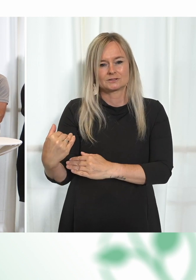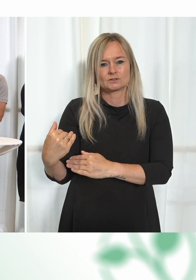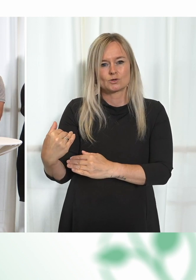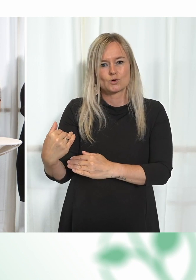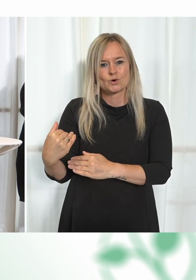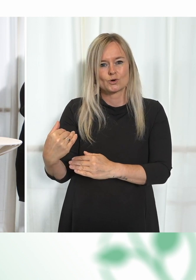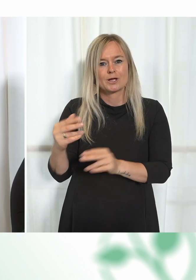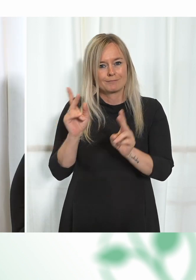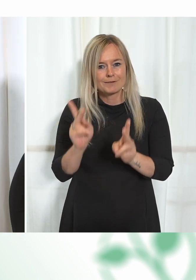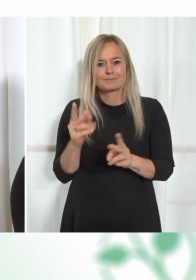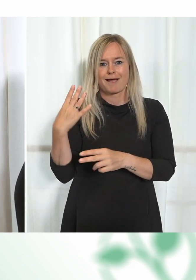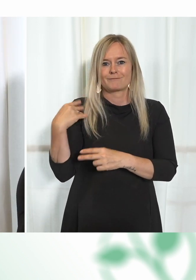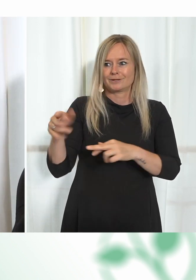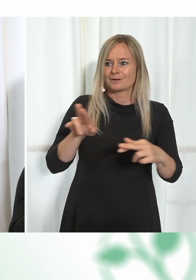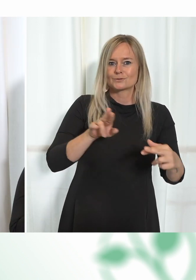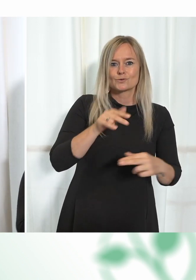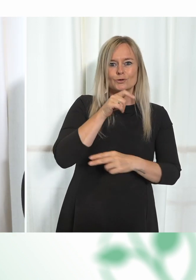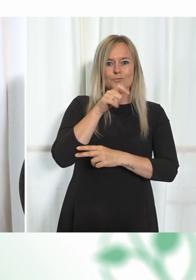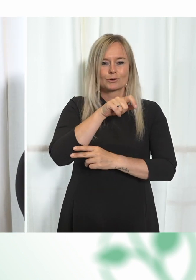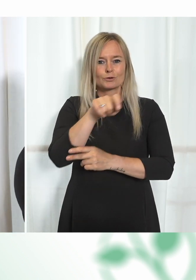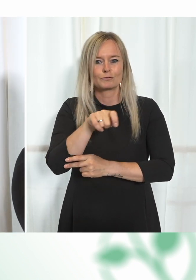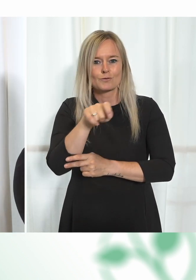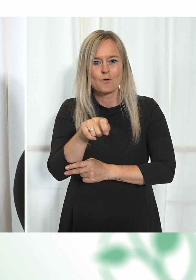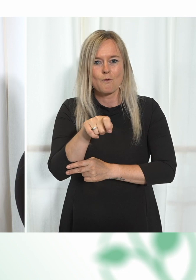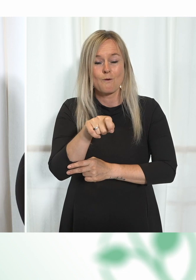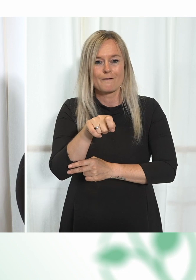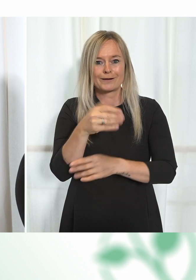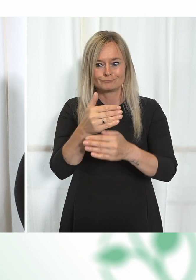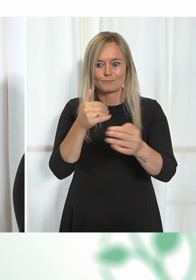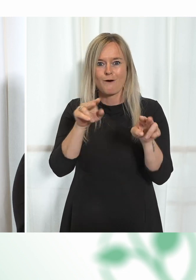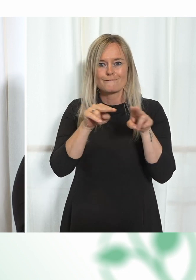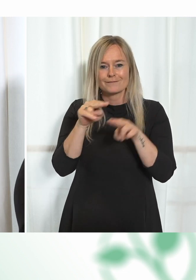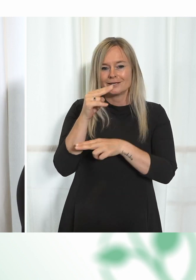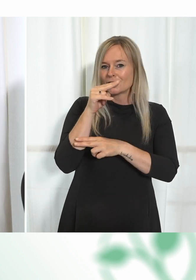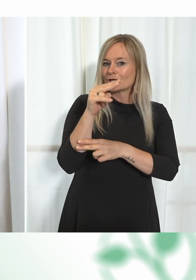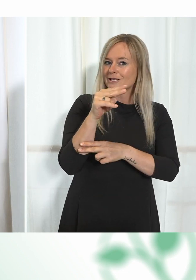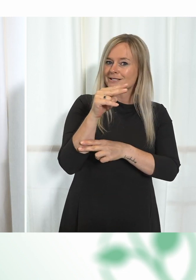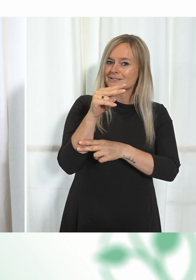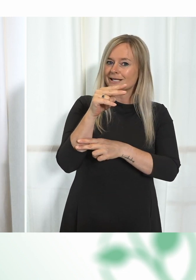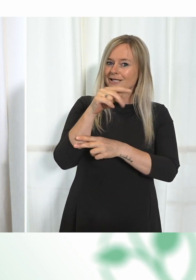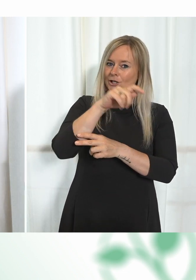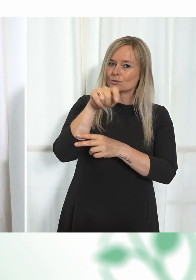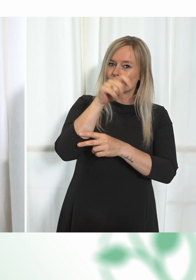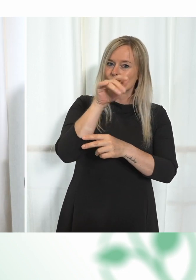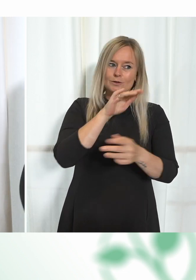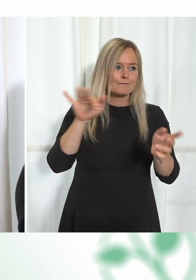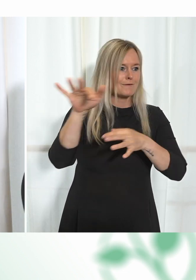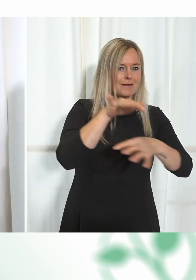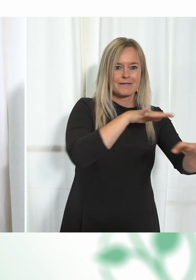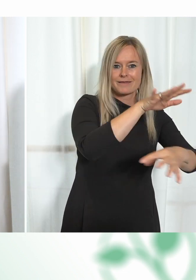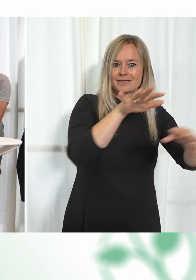dass er diesen Beruf wieder ausüben kann. Und so wie der jetzt durch die Küche geflogen ist, mag man eigentlich vergessen, dass der